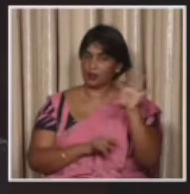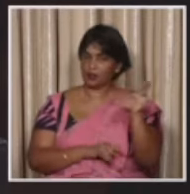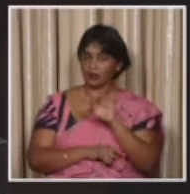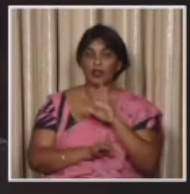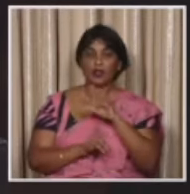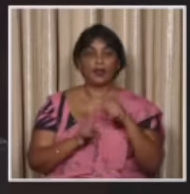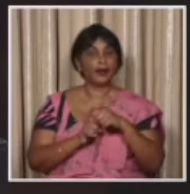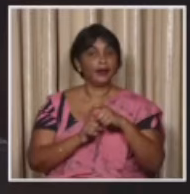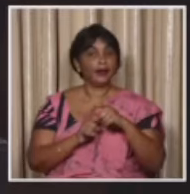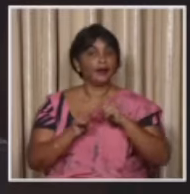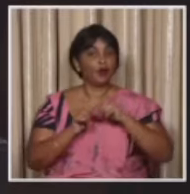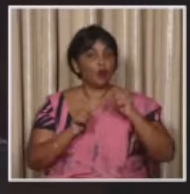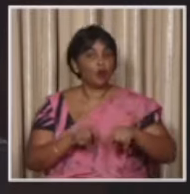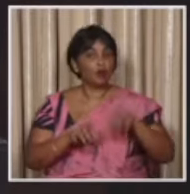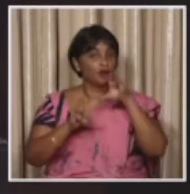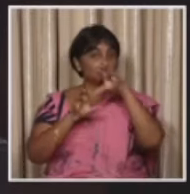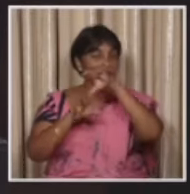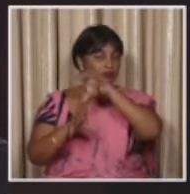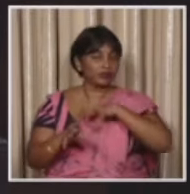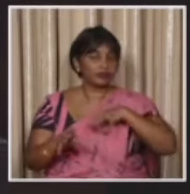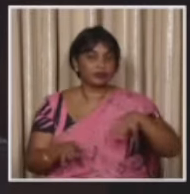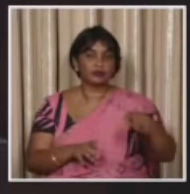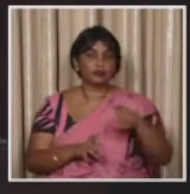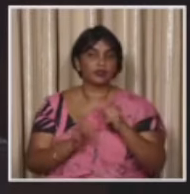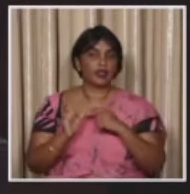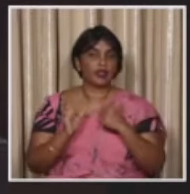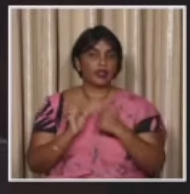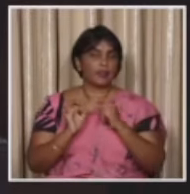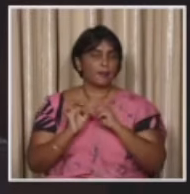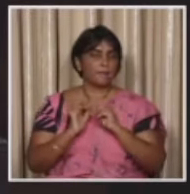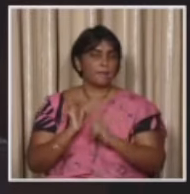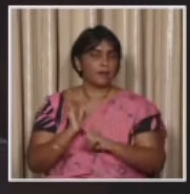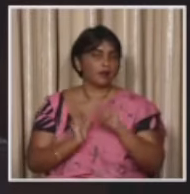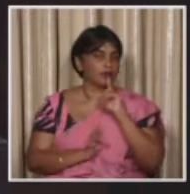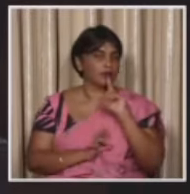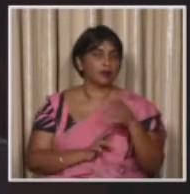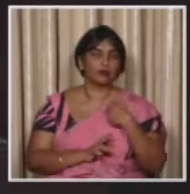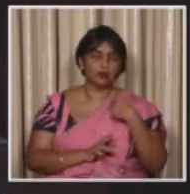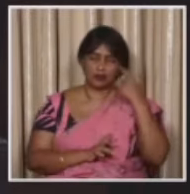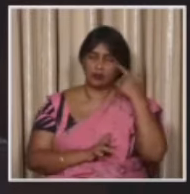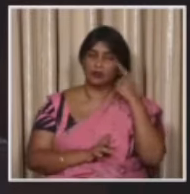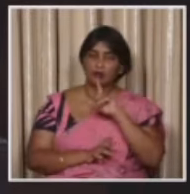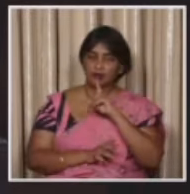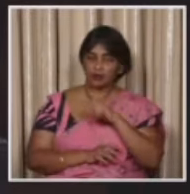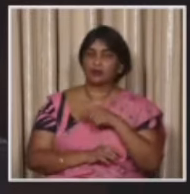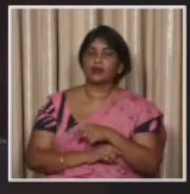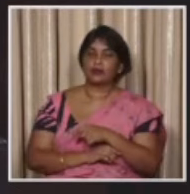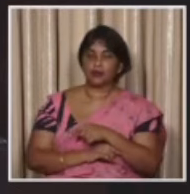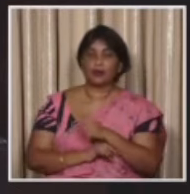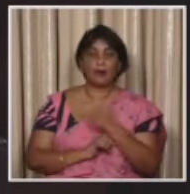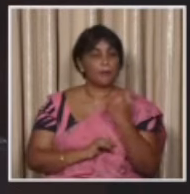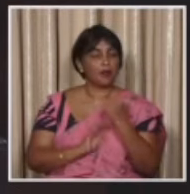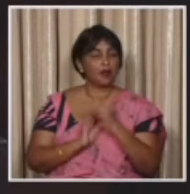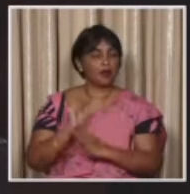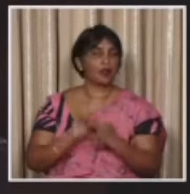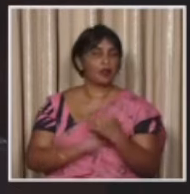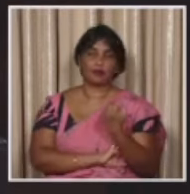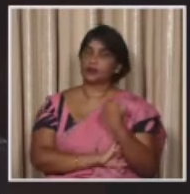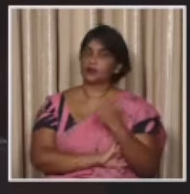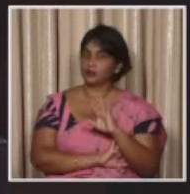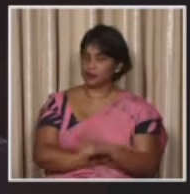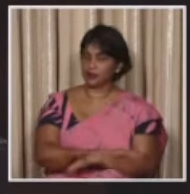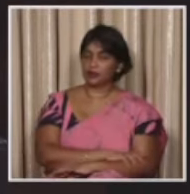ඩිරෙක්ටර් බෝඩ්ස් ගැන මේ පනත නිහඬයි. ඒකෙන් ගම්ම්‍ය වන්නේ අපි හිතන ආකාරයට ඒ බලයත් ඇමතිවරයා සතු